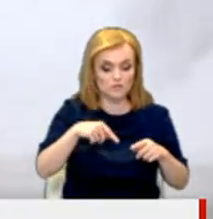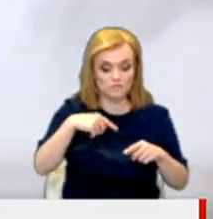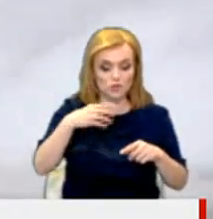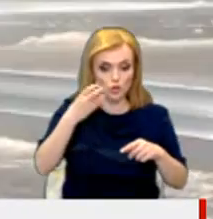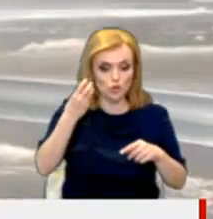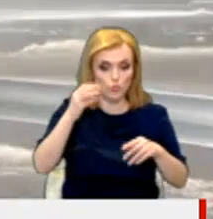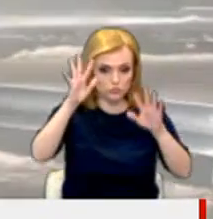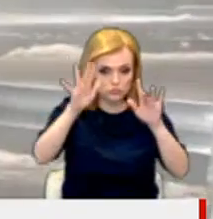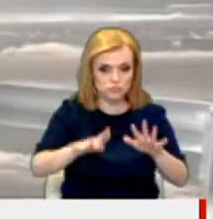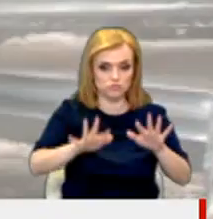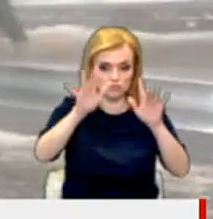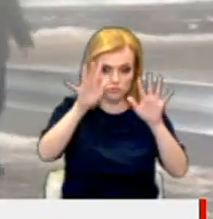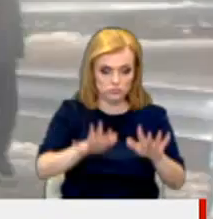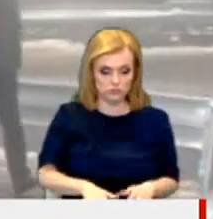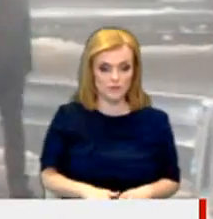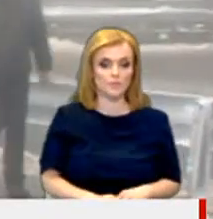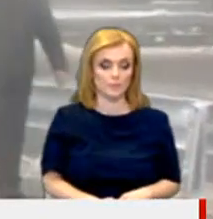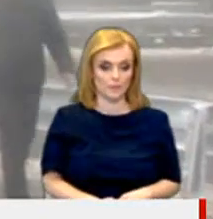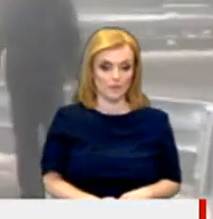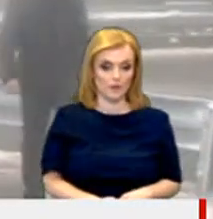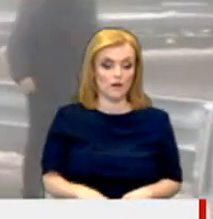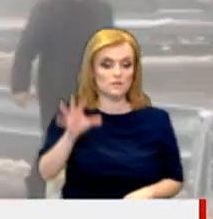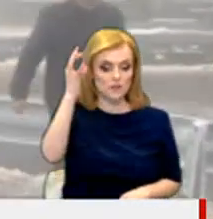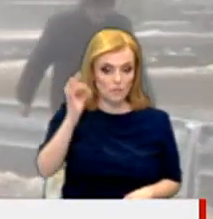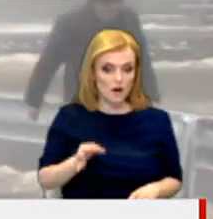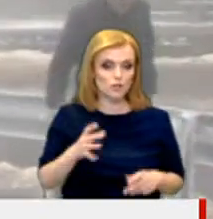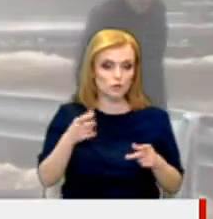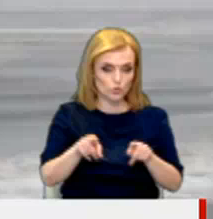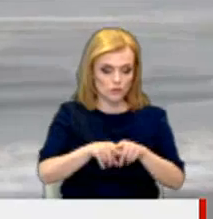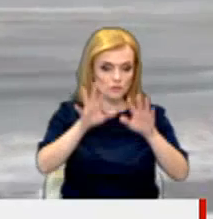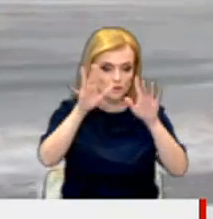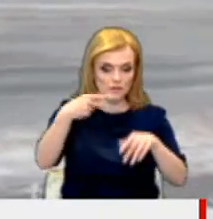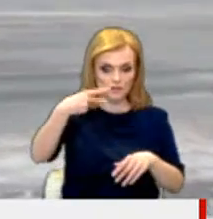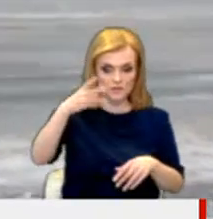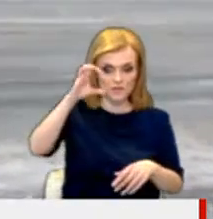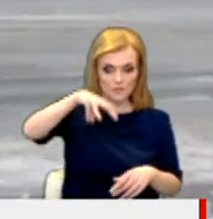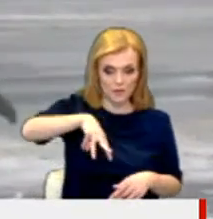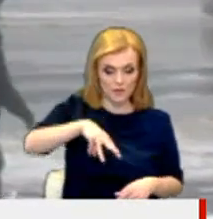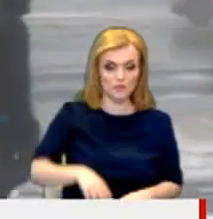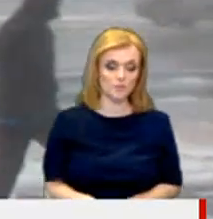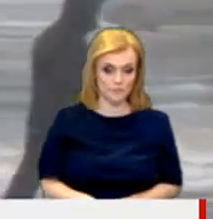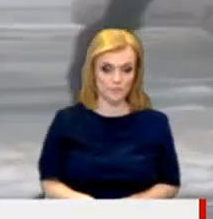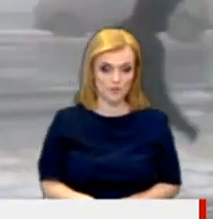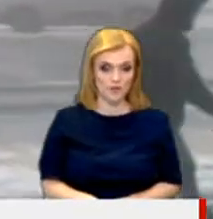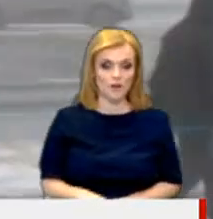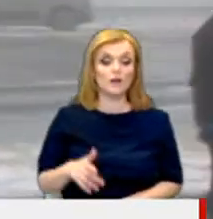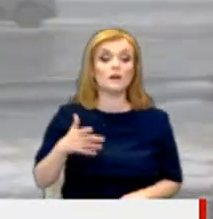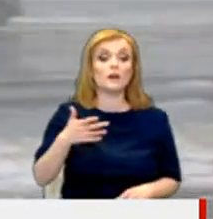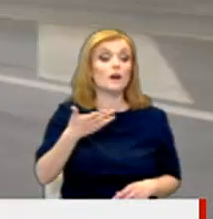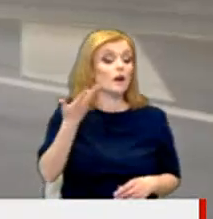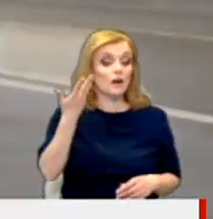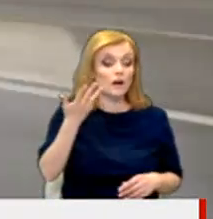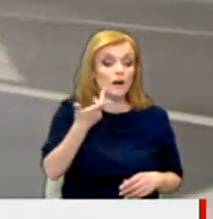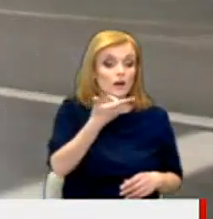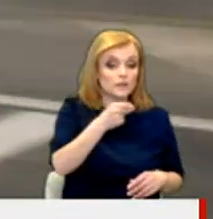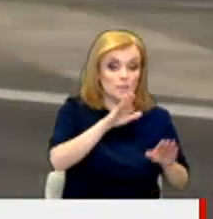ore. În regiunea mediteraneană din vest s-a așternut un strat de zăpadă de 20 de centimetri. Acolo unde nu ninge, plouă. Zăpada